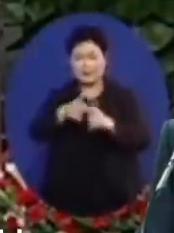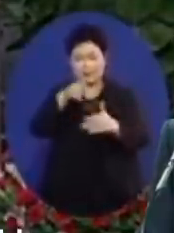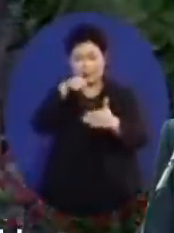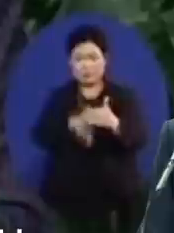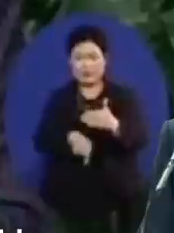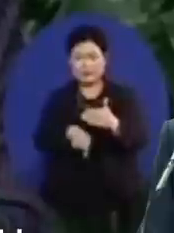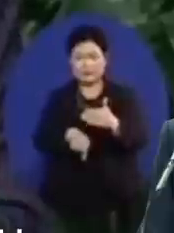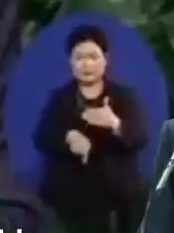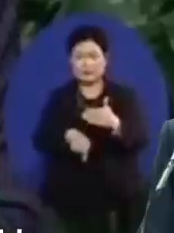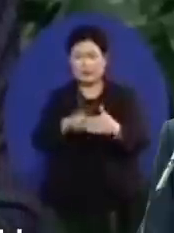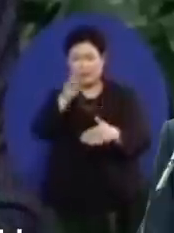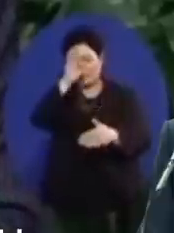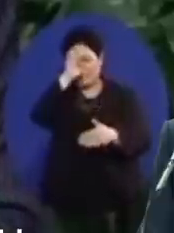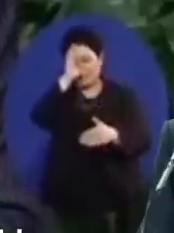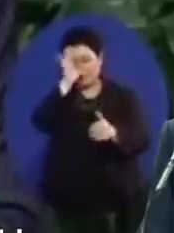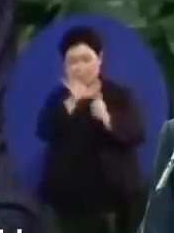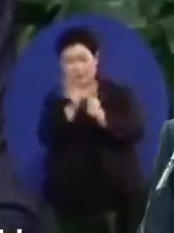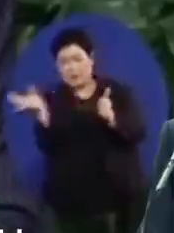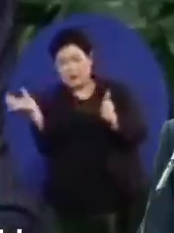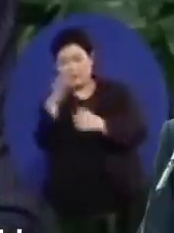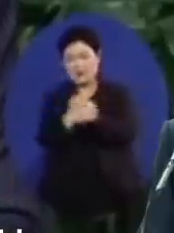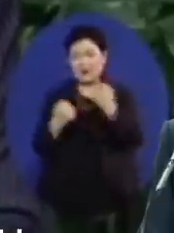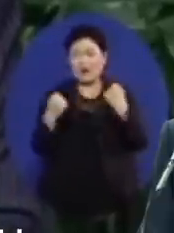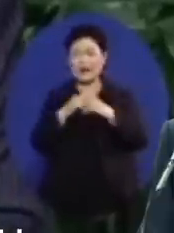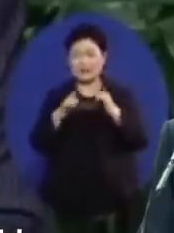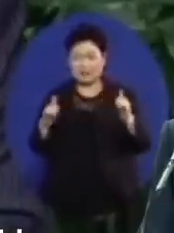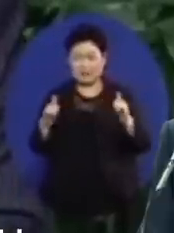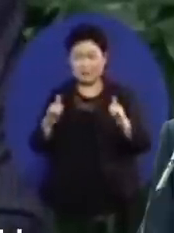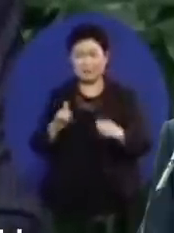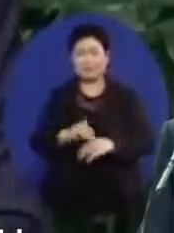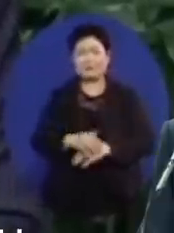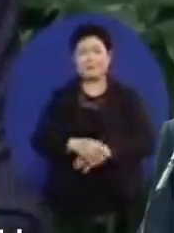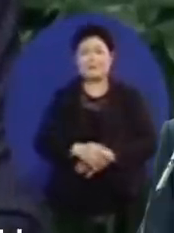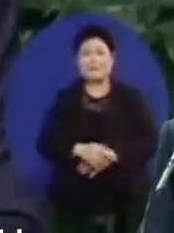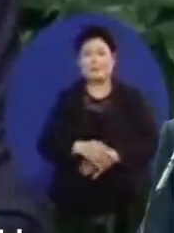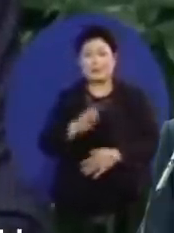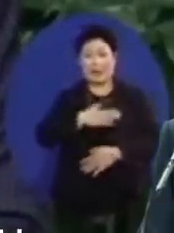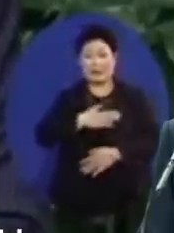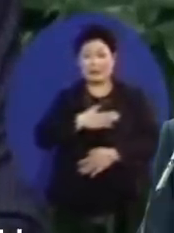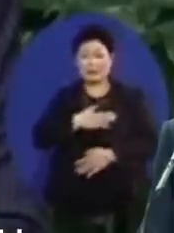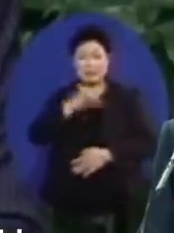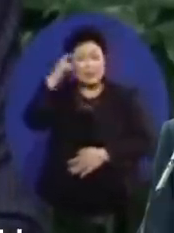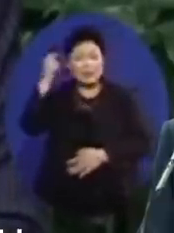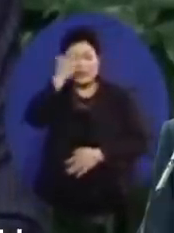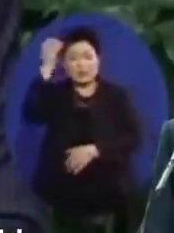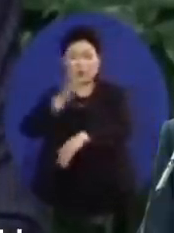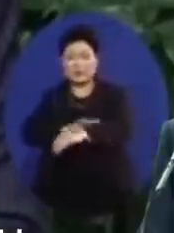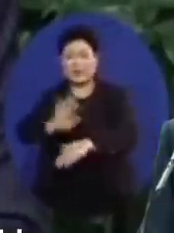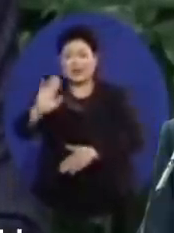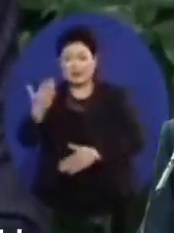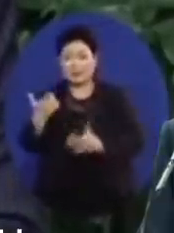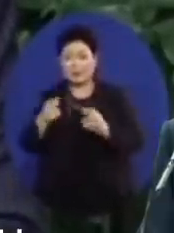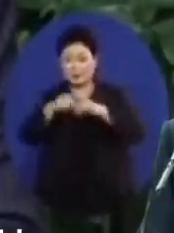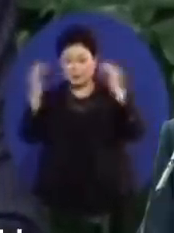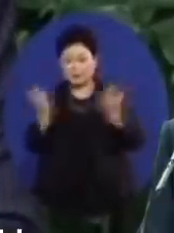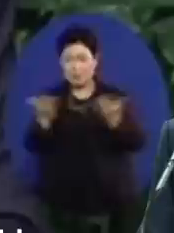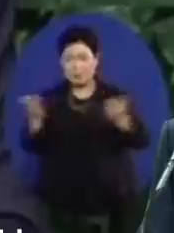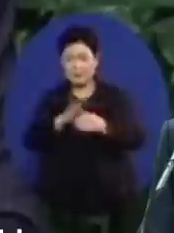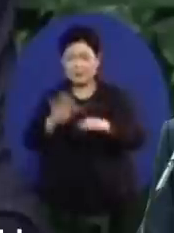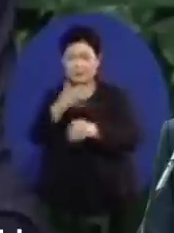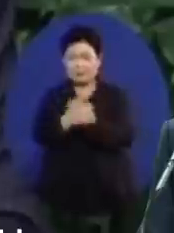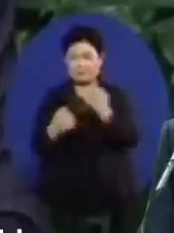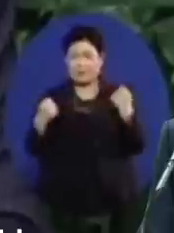안에서 병을 다 벗어버린 건강한 사람이요 나는 영혼이 잘됨같이 범사에 잘되며